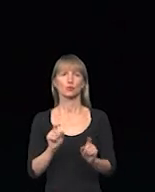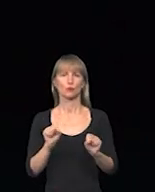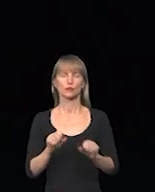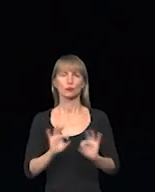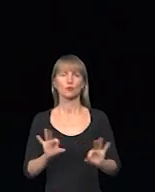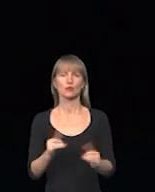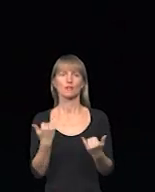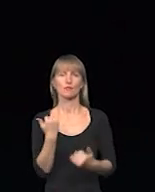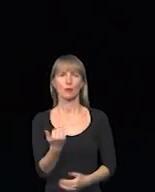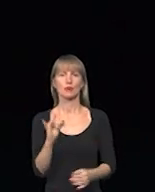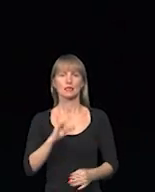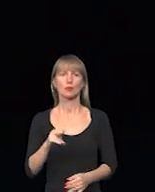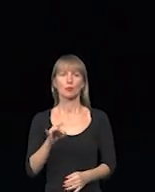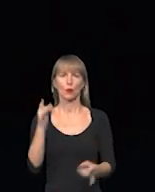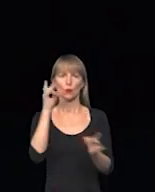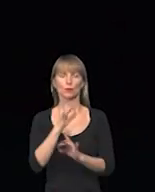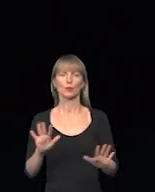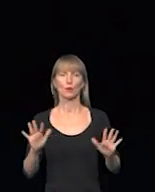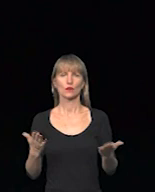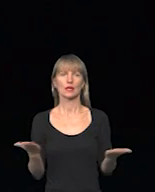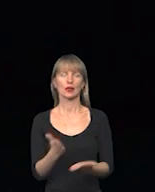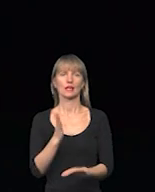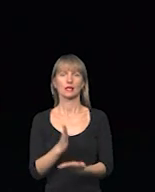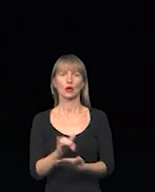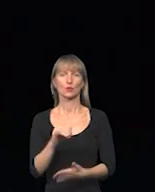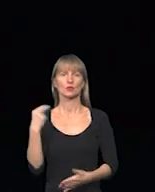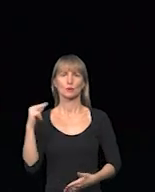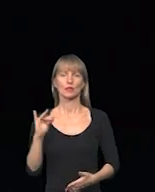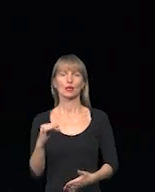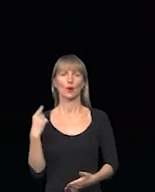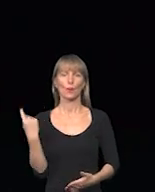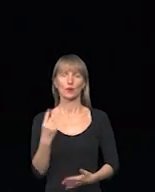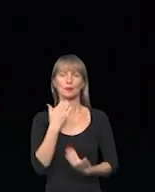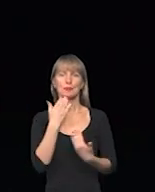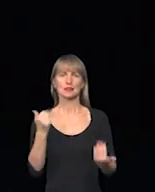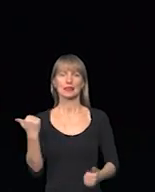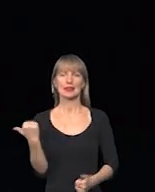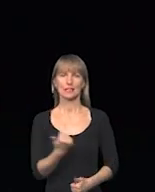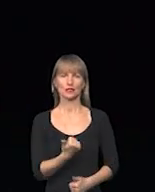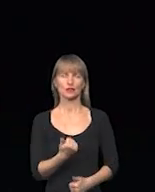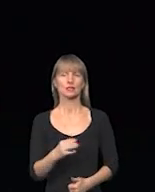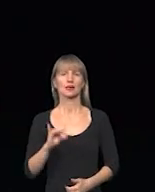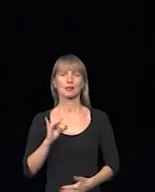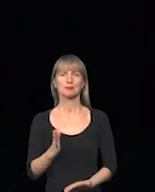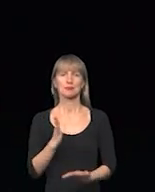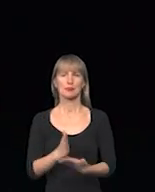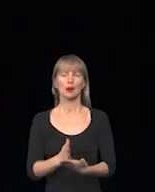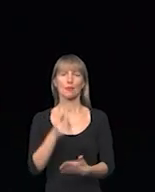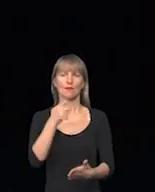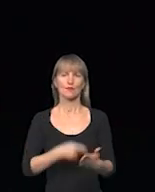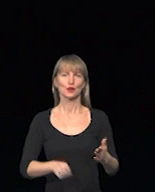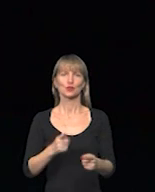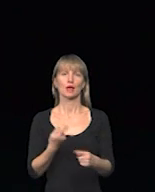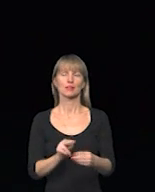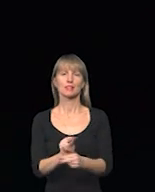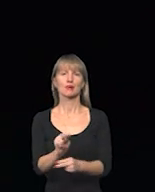вам історії про культурні події, які сталися у Запоріжжі та області останнього тижня, і маємо надію, що це